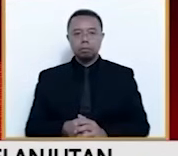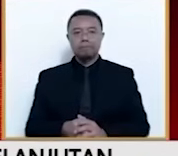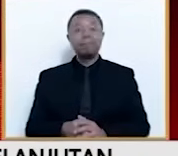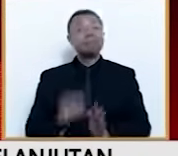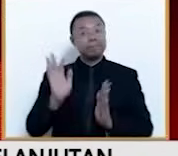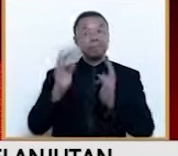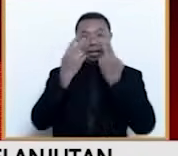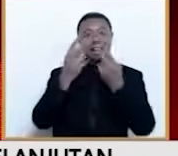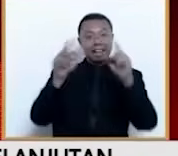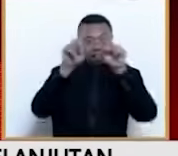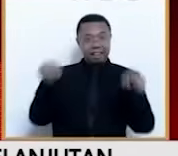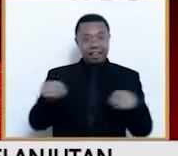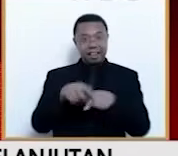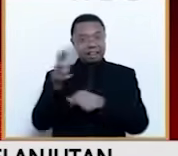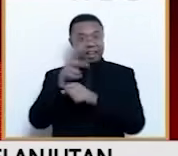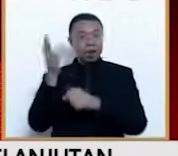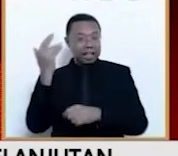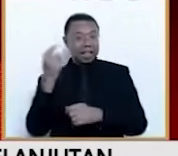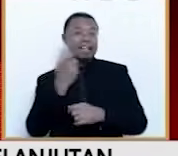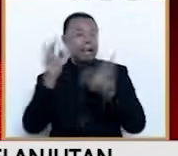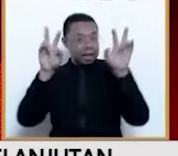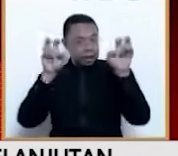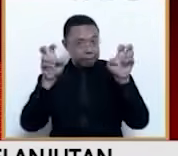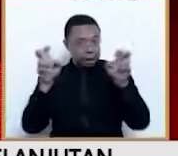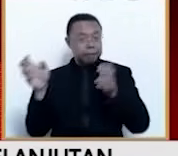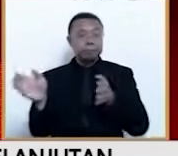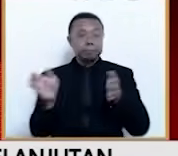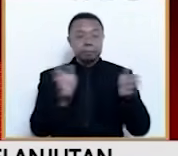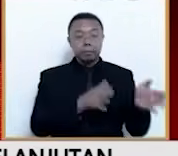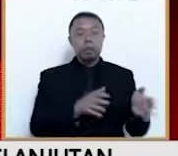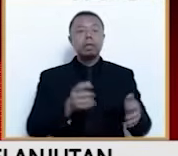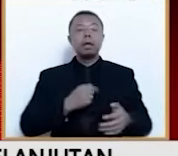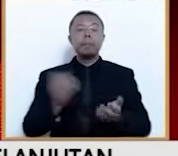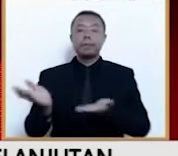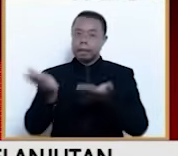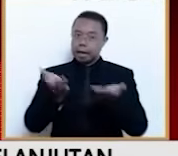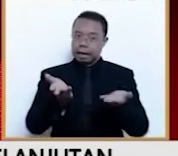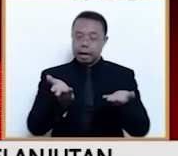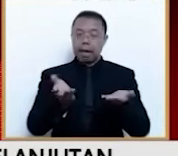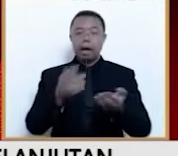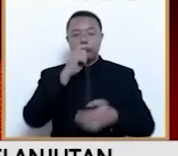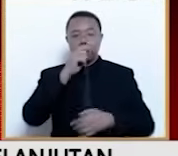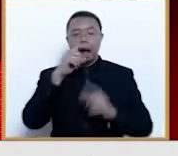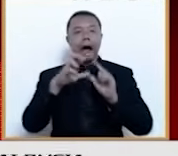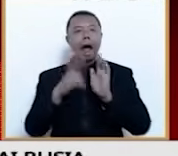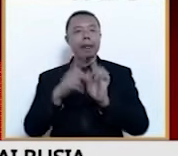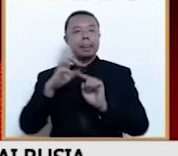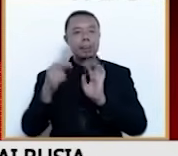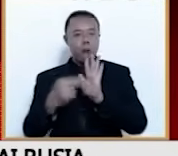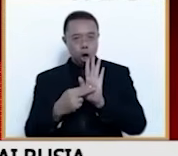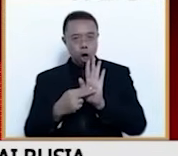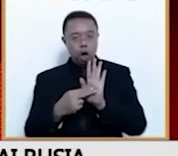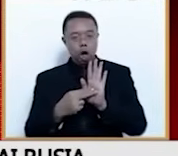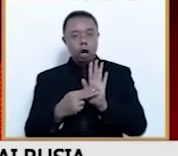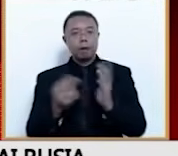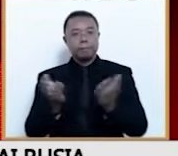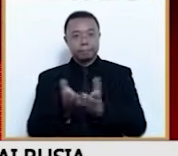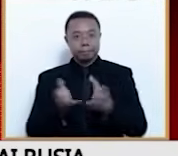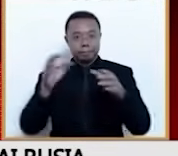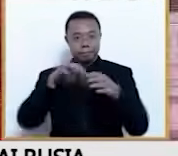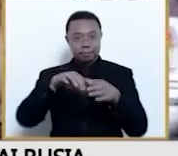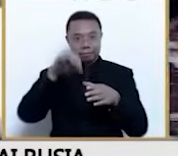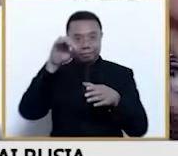Baik, kita sudah melihat video yang berkaitan dengan subtema. Berikutnya juga kami mempersilakan kepada Bapak Anton Ali Abbas untuk